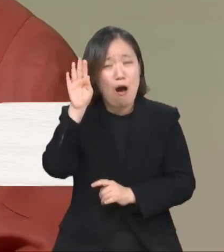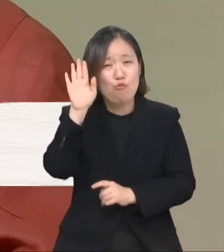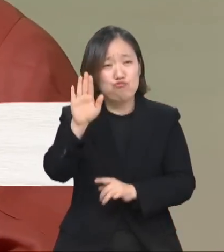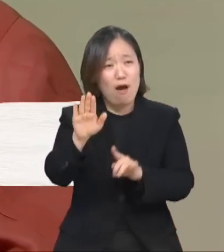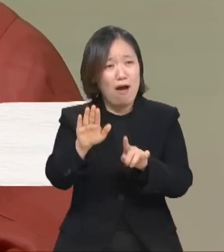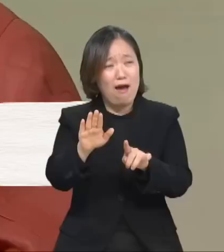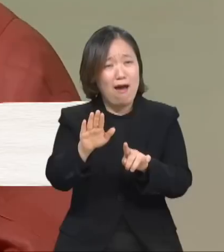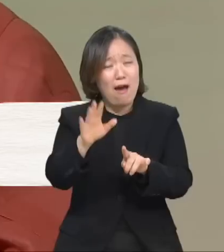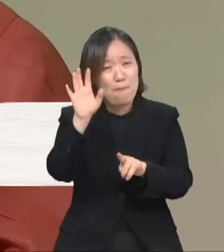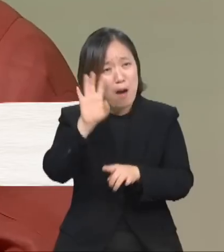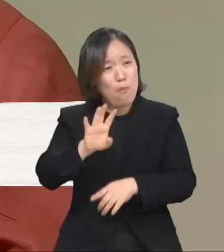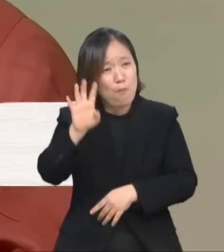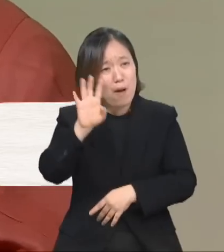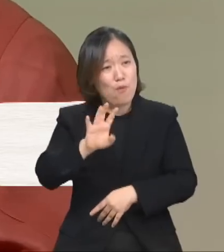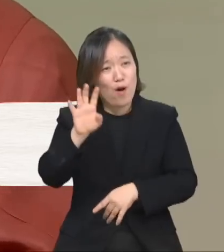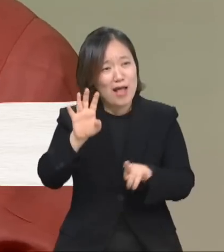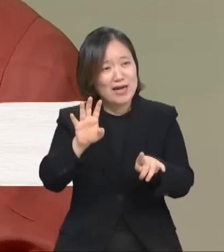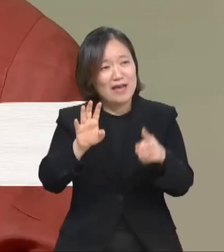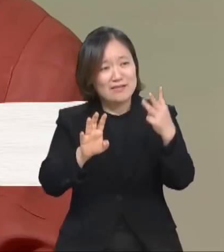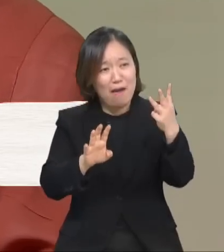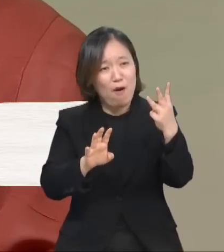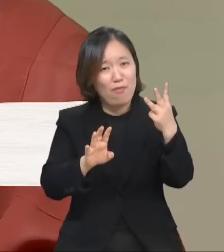번은 읽겠더라고요 그래서